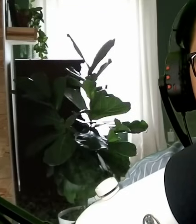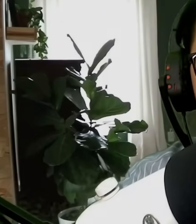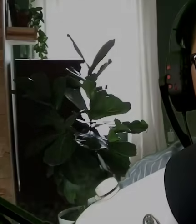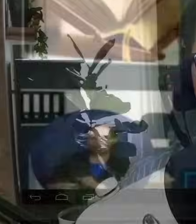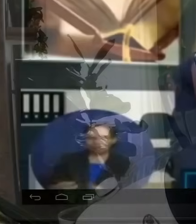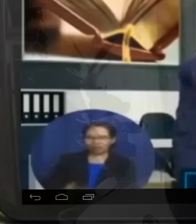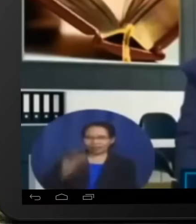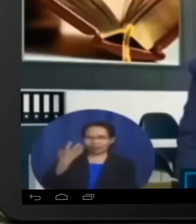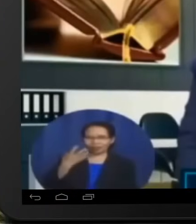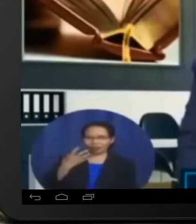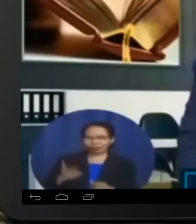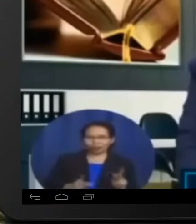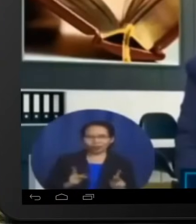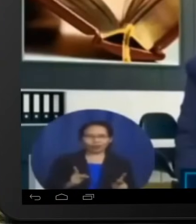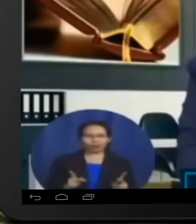pong mga leader.